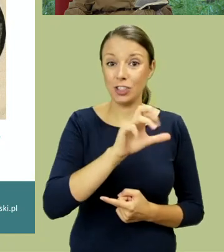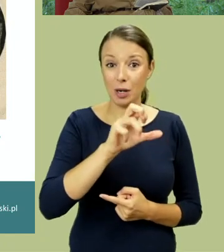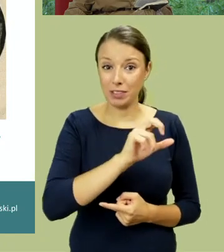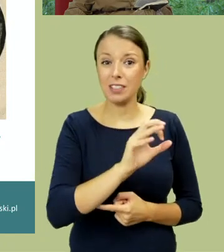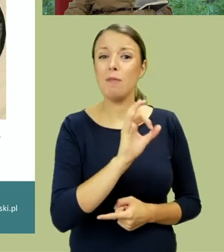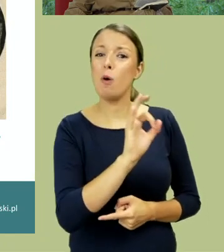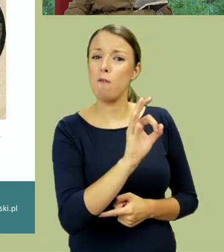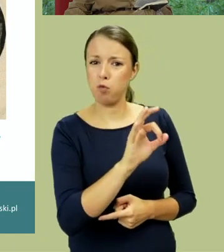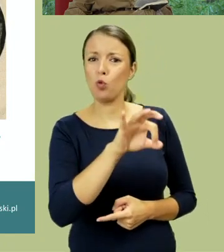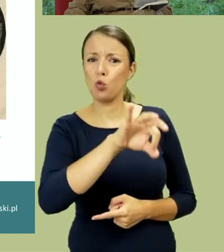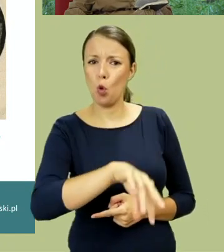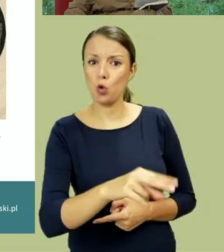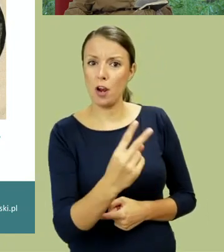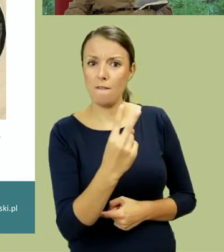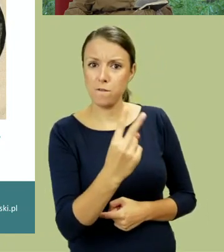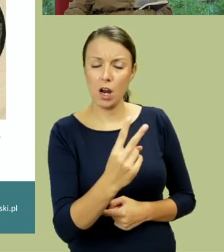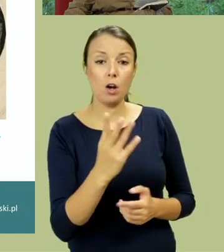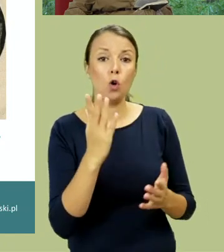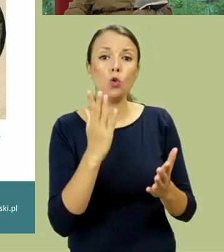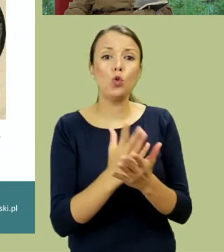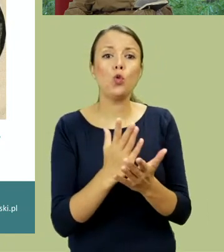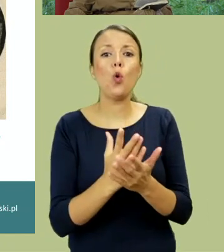córeczkami już od wiosny